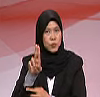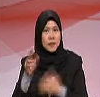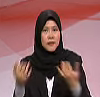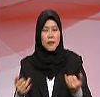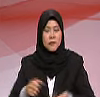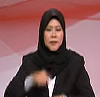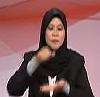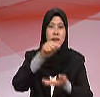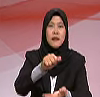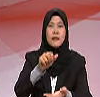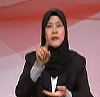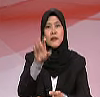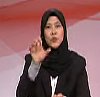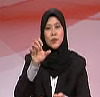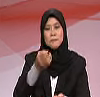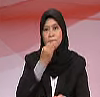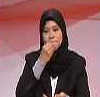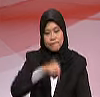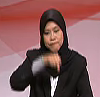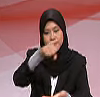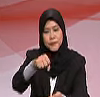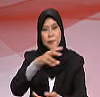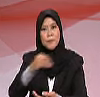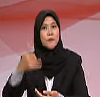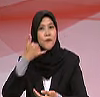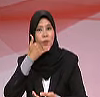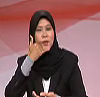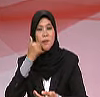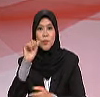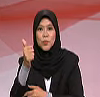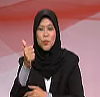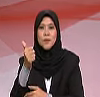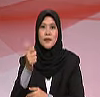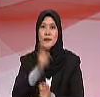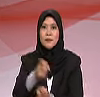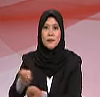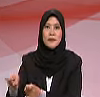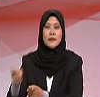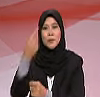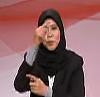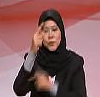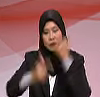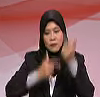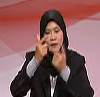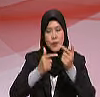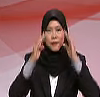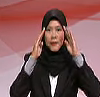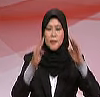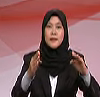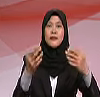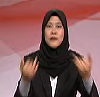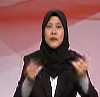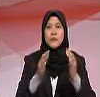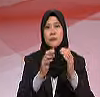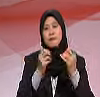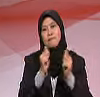menyerahkan 110 bakul makanan dan 10 unit telefon pintar sempena misi ziarah prihatin dengan kerjasama Persatuan Barisan